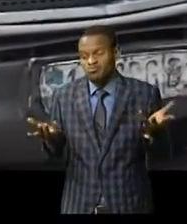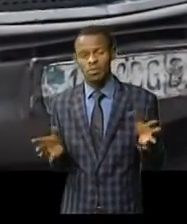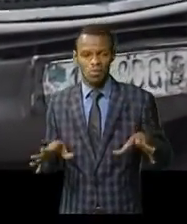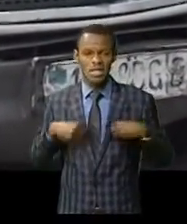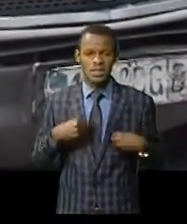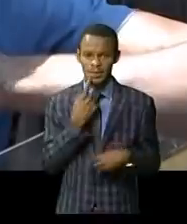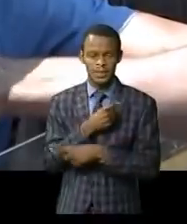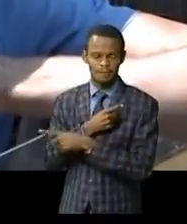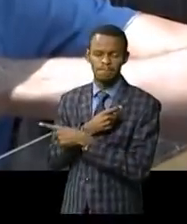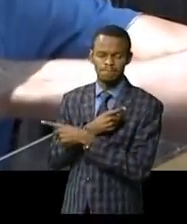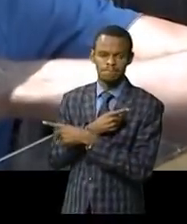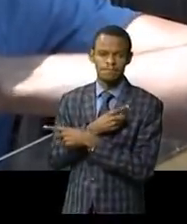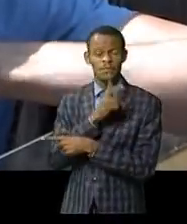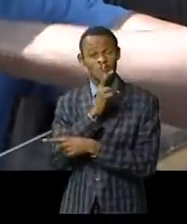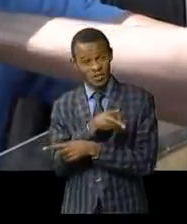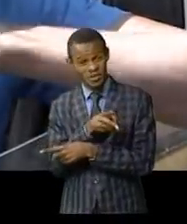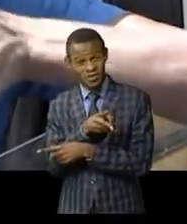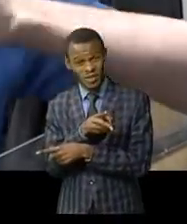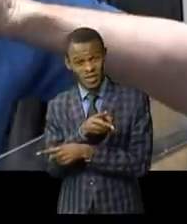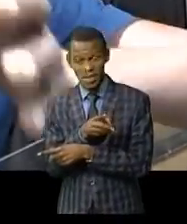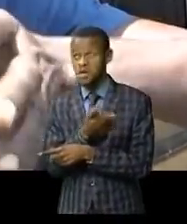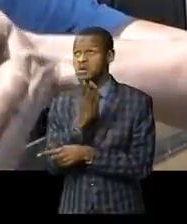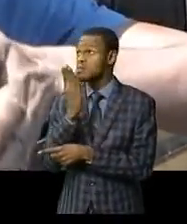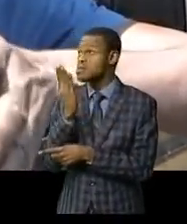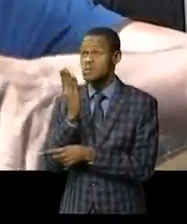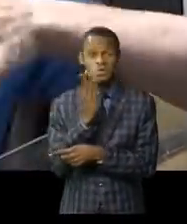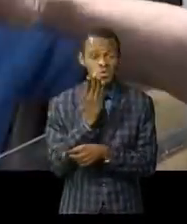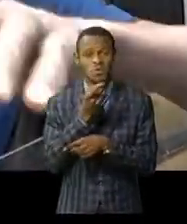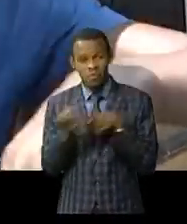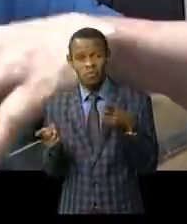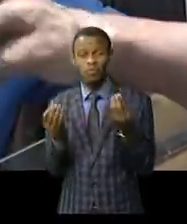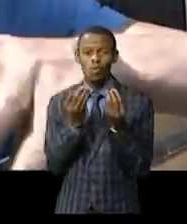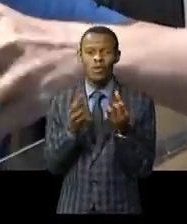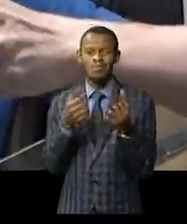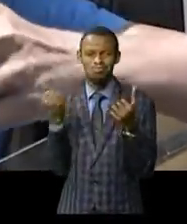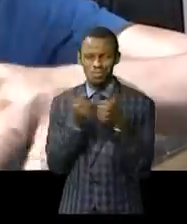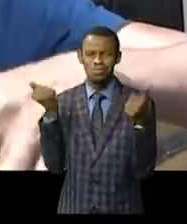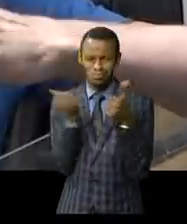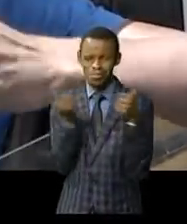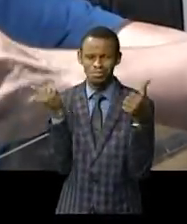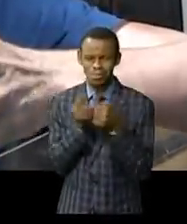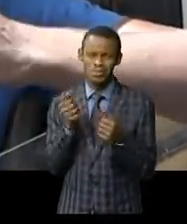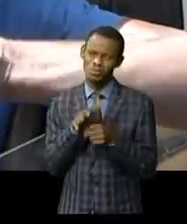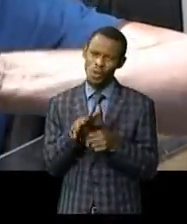le transport. Les véhicules sont dans cet état à cause des accidents. Nous sommes souvent pressés.